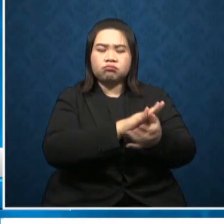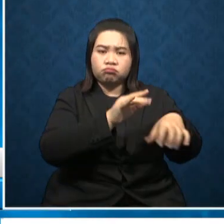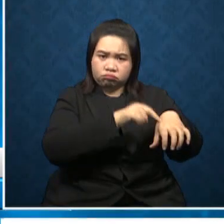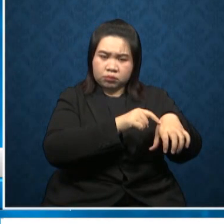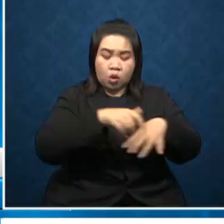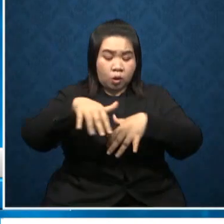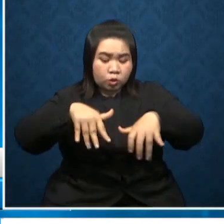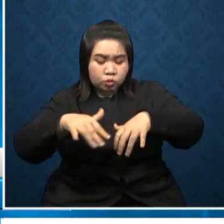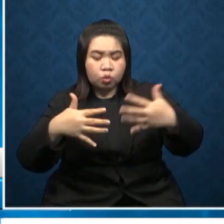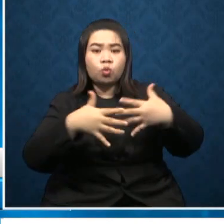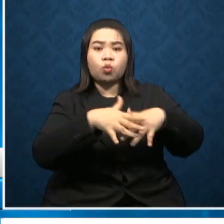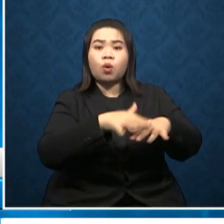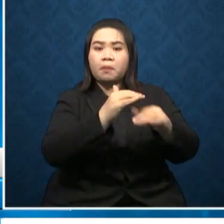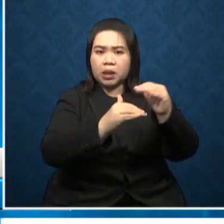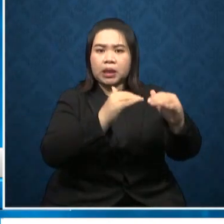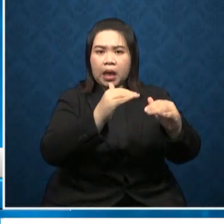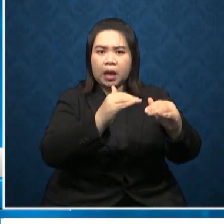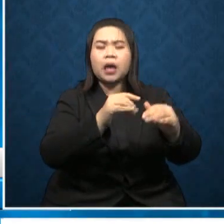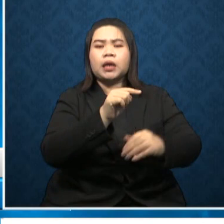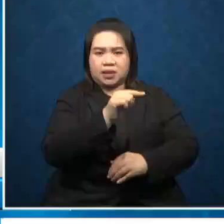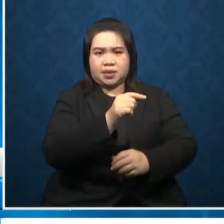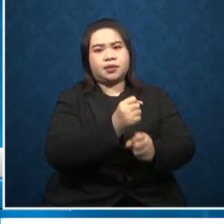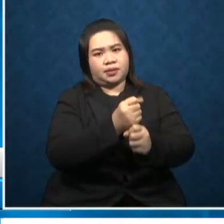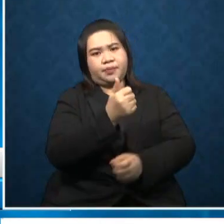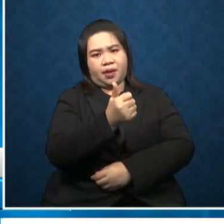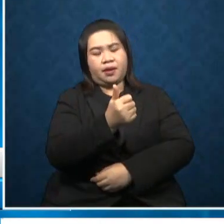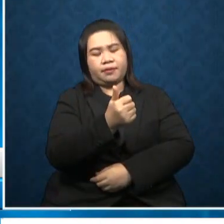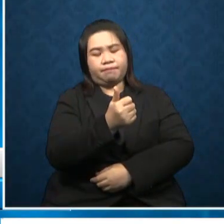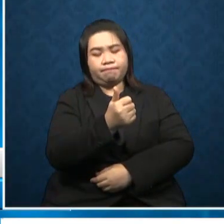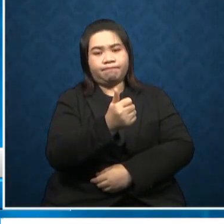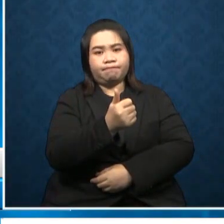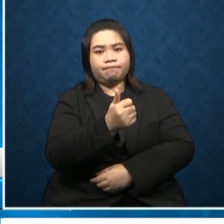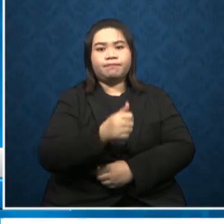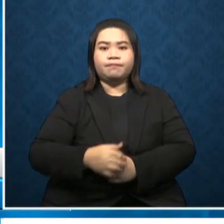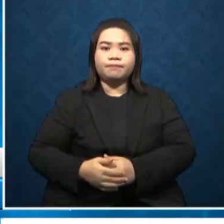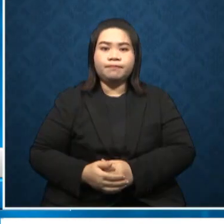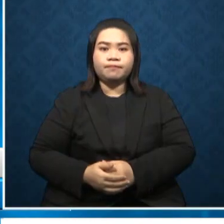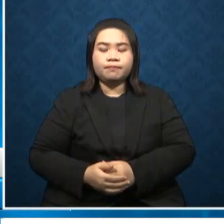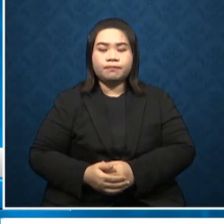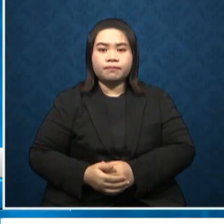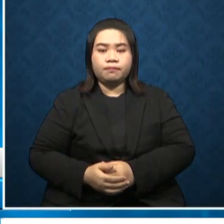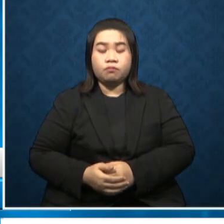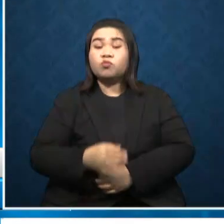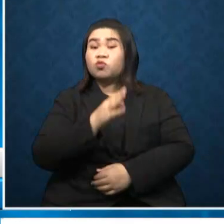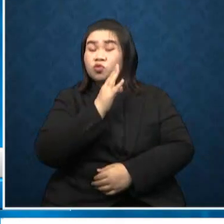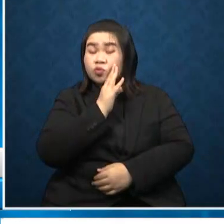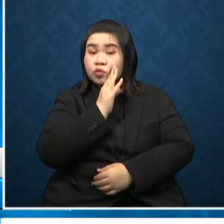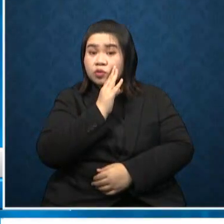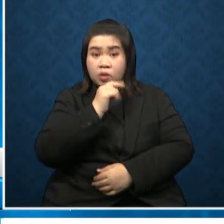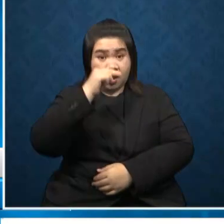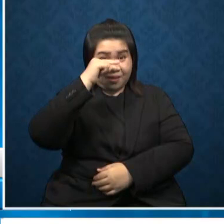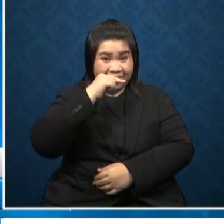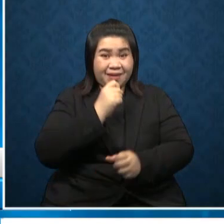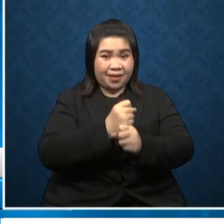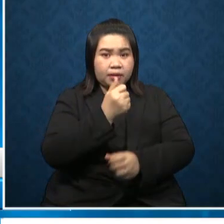ที่ที่พิสูจน์ว่าเราสามารถทำได้นะครับแล้วก็ถ้าหากว่าทำได้ทำอย่างนี้